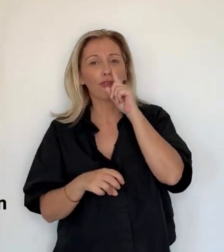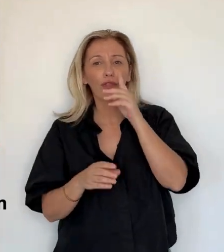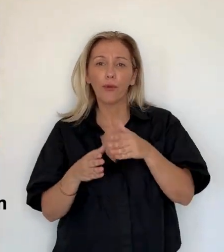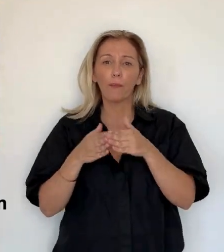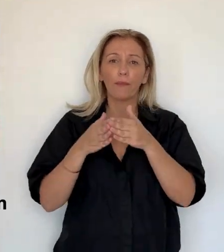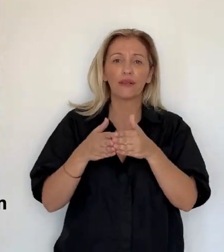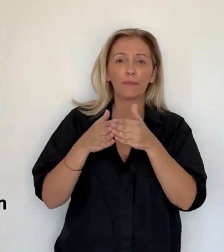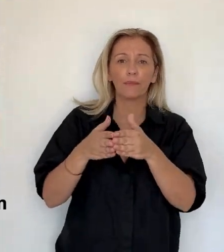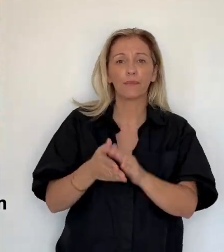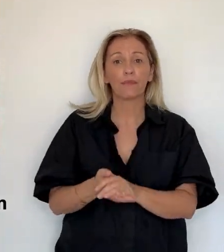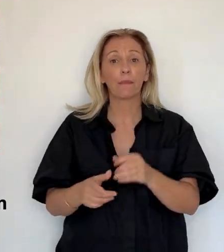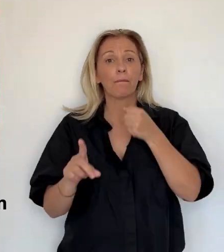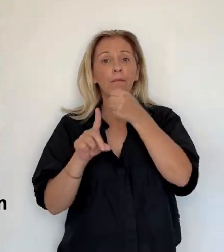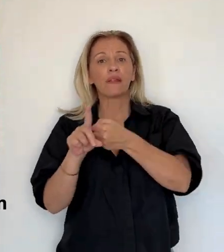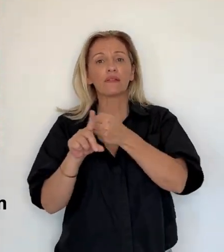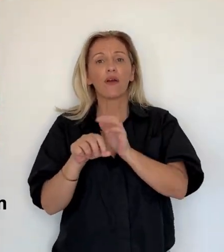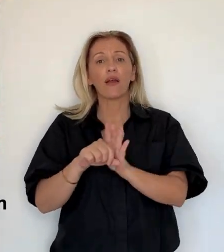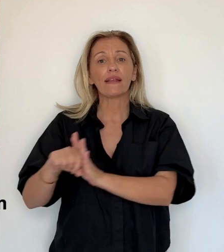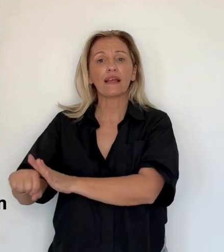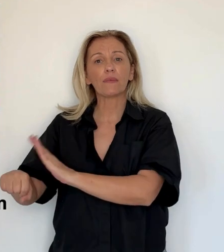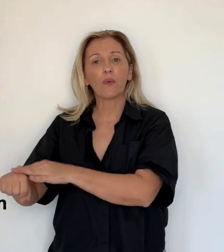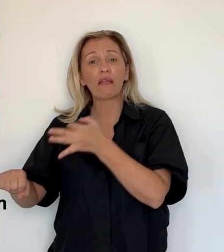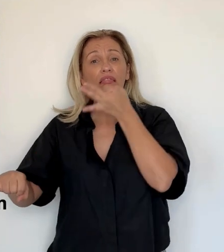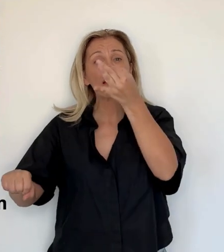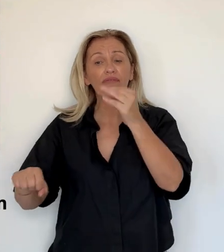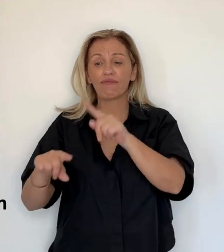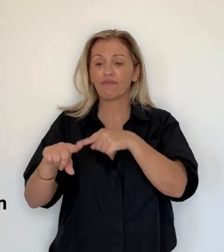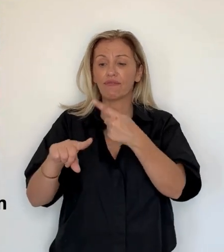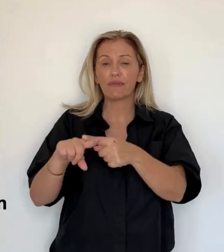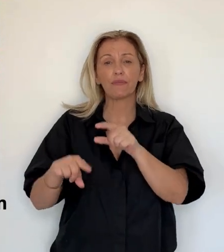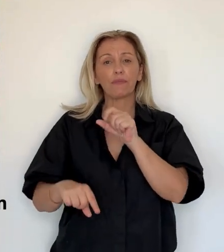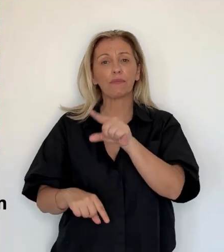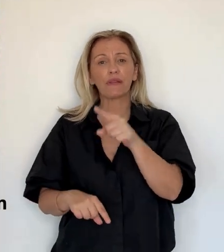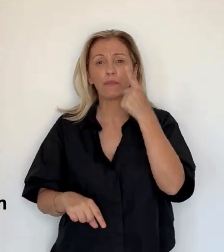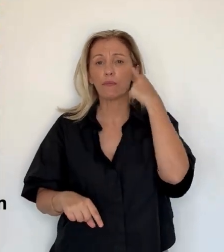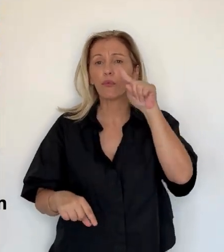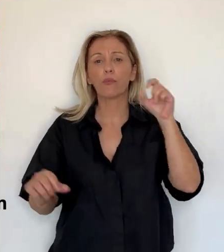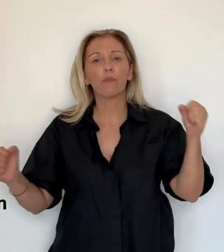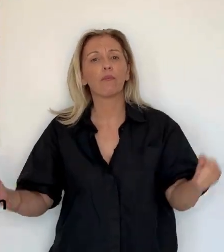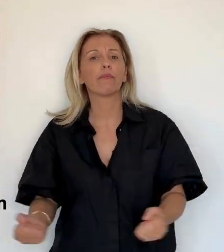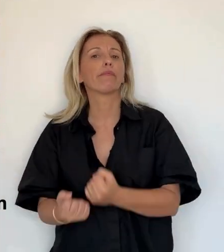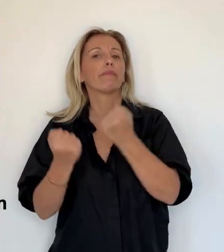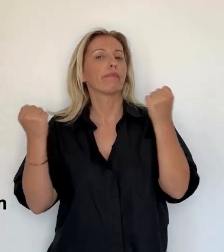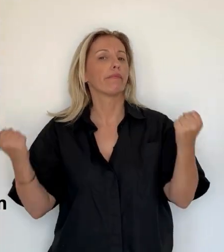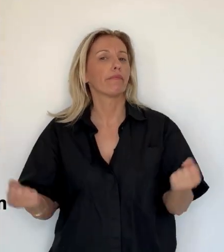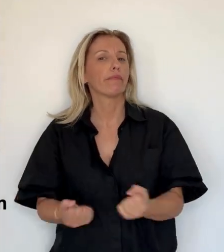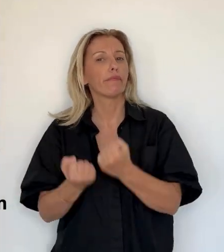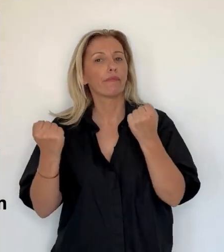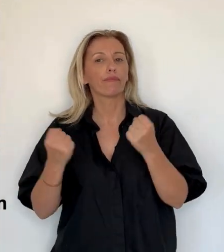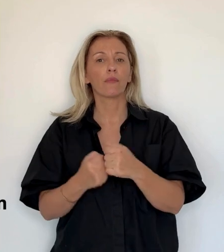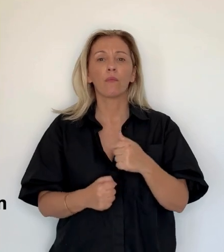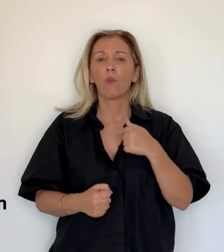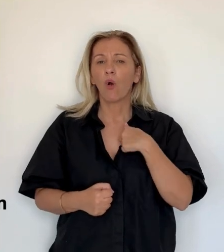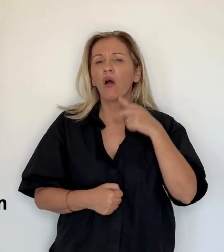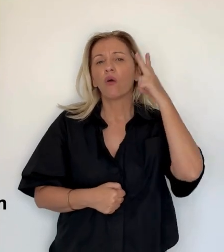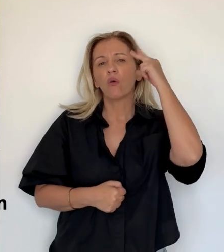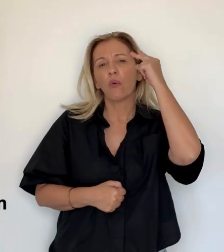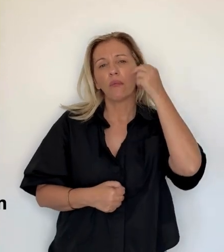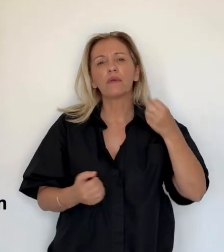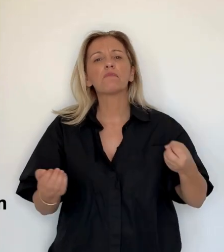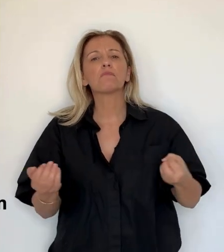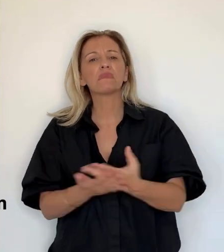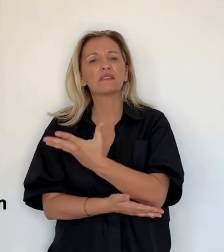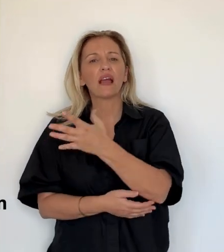Au total, près de 300 personnes venues pour la majeure partie assister à la diffusion du documentaire. Un film,